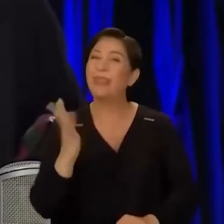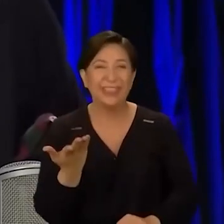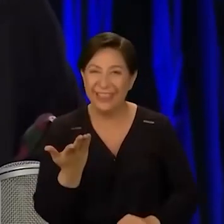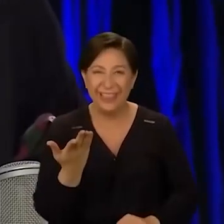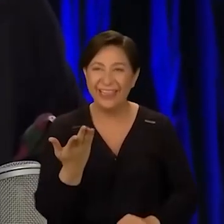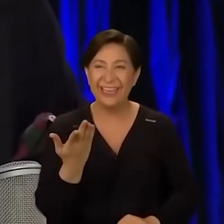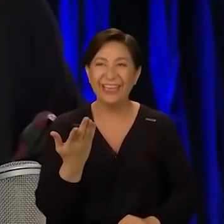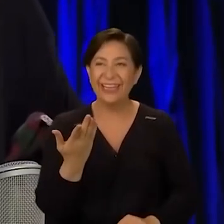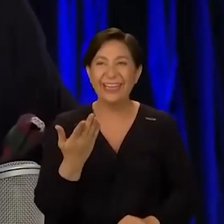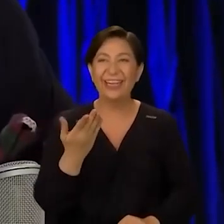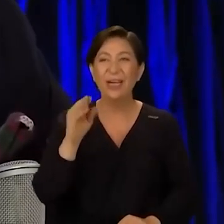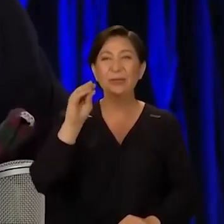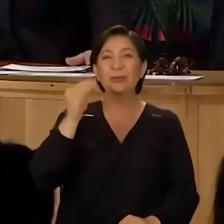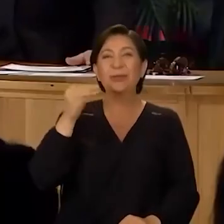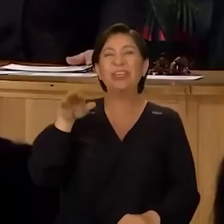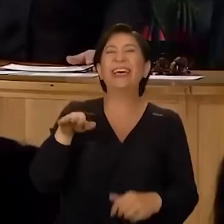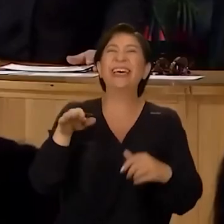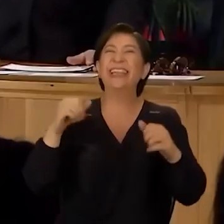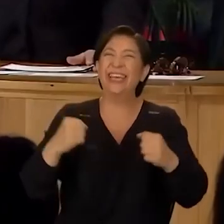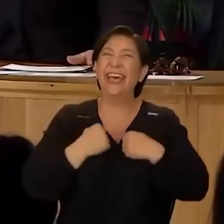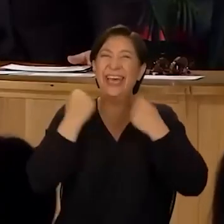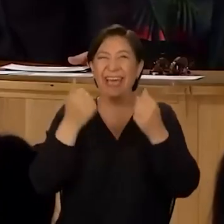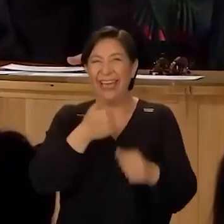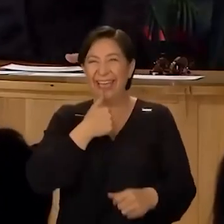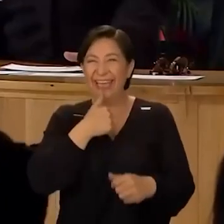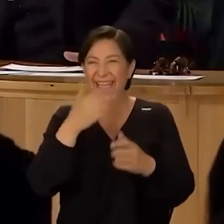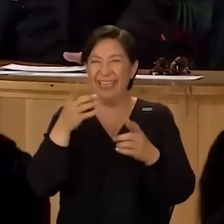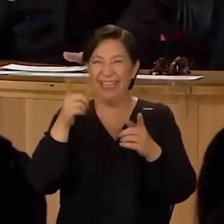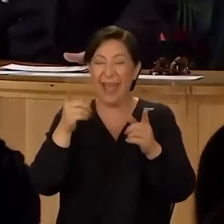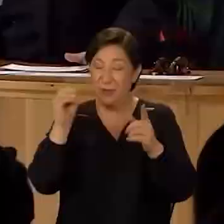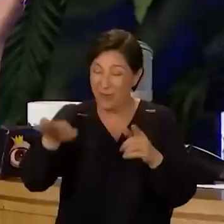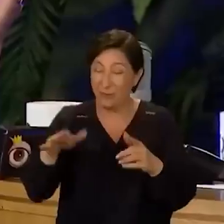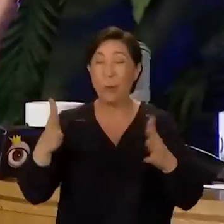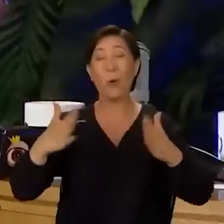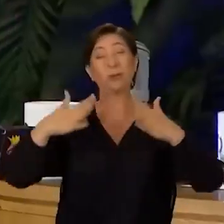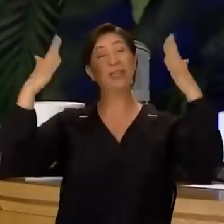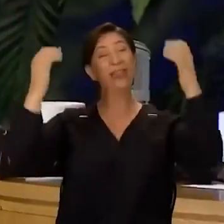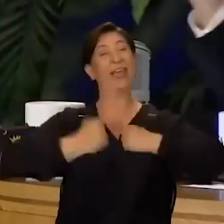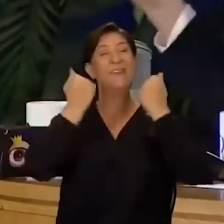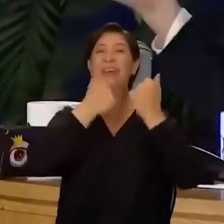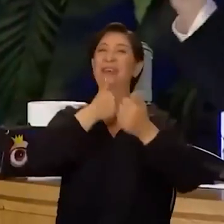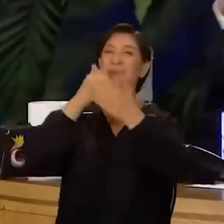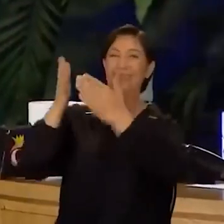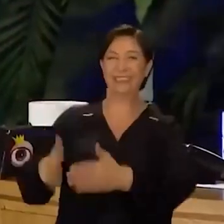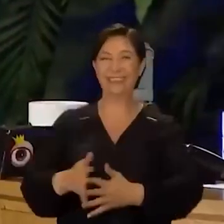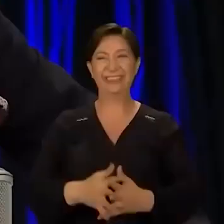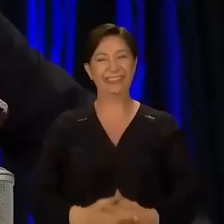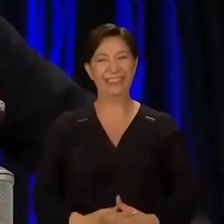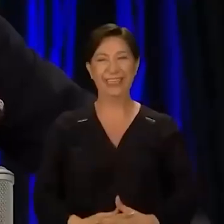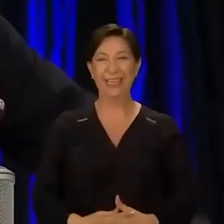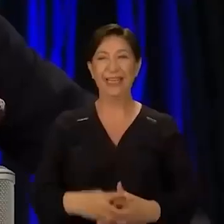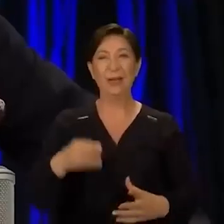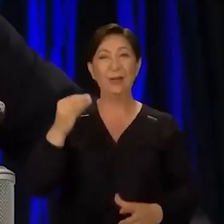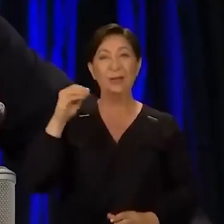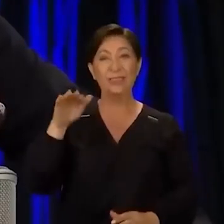benim küçük dev adamım ben de ufak tefek koca dev adamsın Yani yani ufak